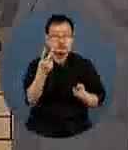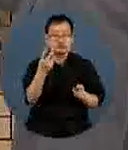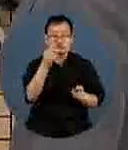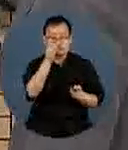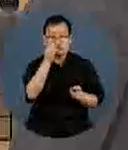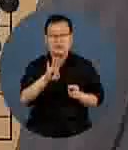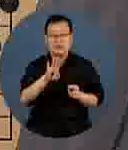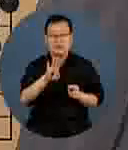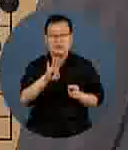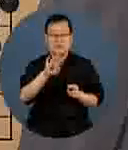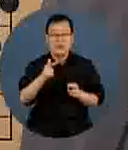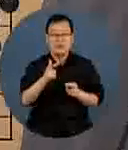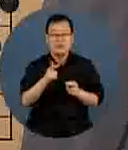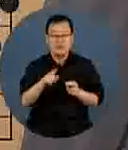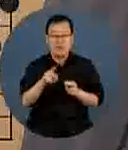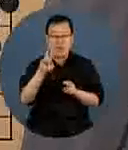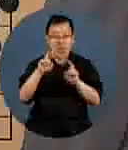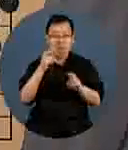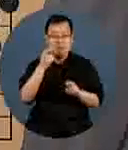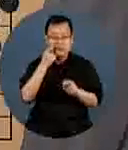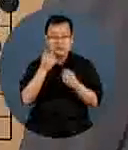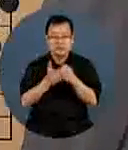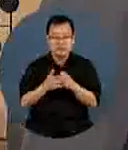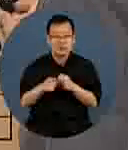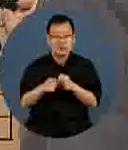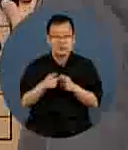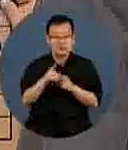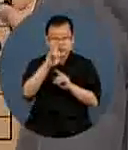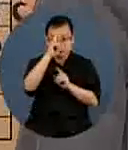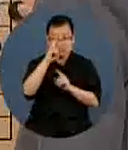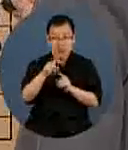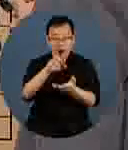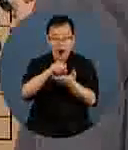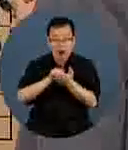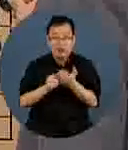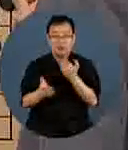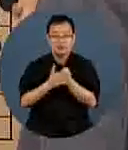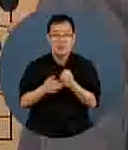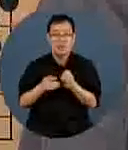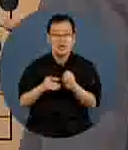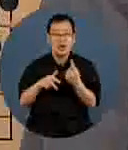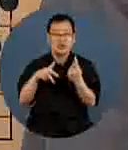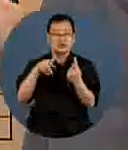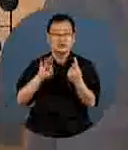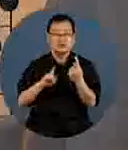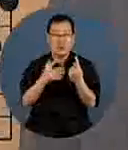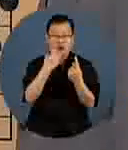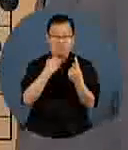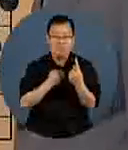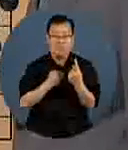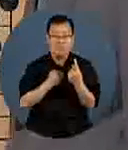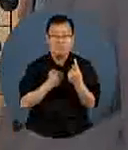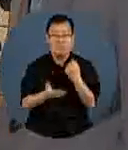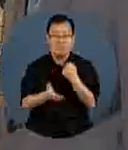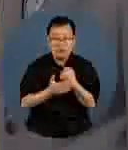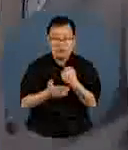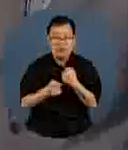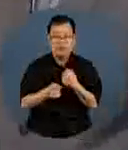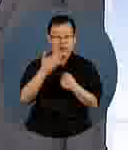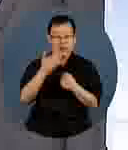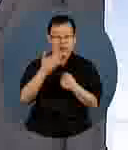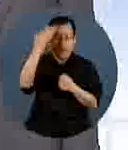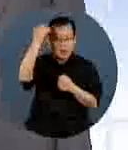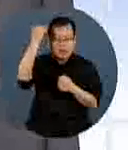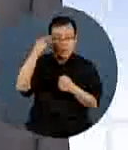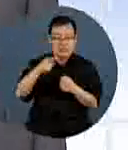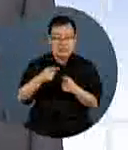근데 반패를 할 수가 없게 돼서 하나씩 하나 있게 돼서 여기 한 집을 이창호 구단이 벌어들여서 마지막에 반집, 거의